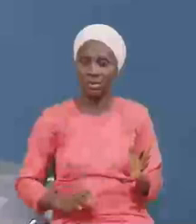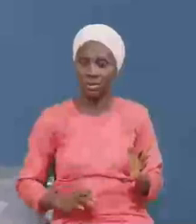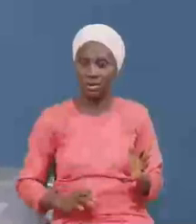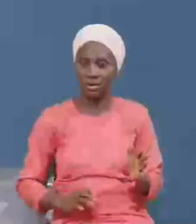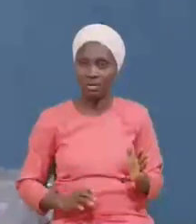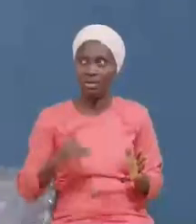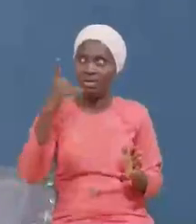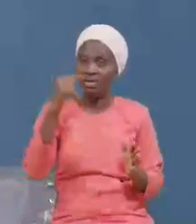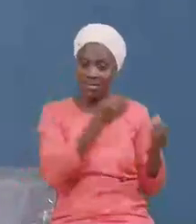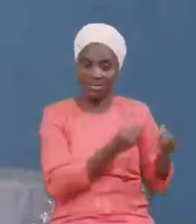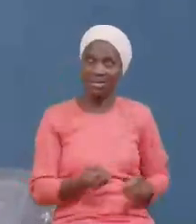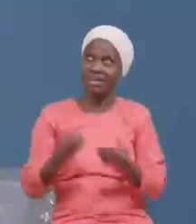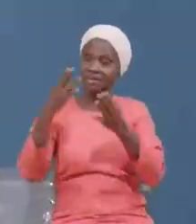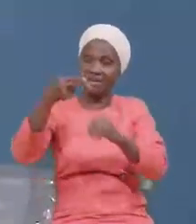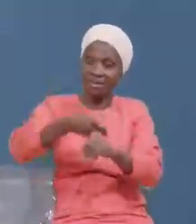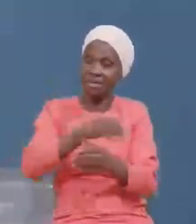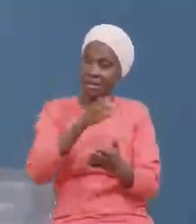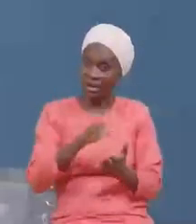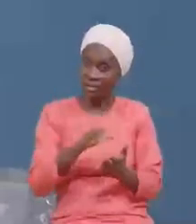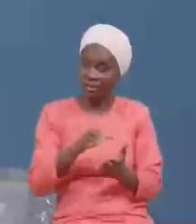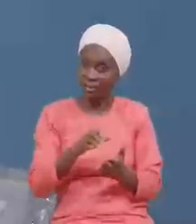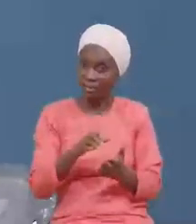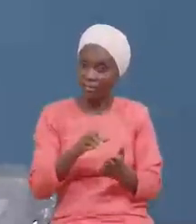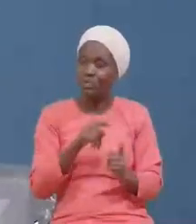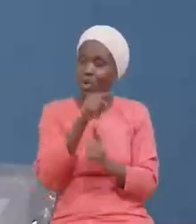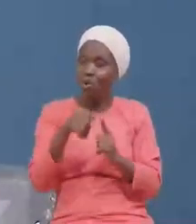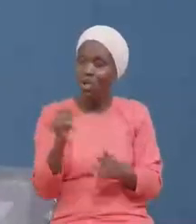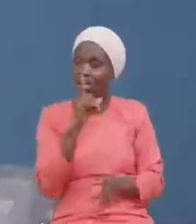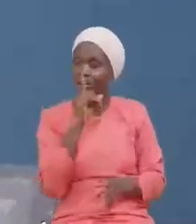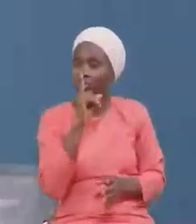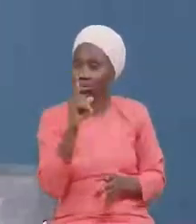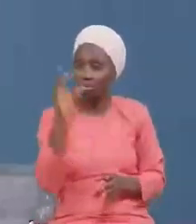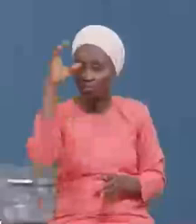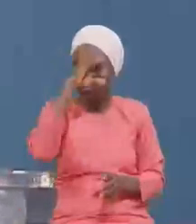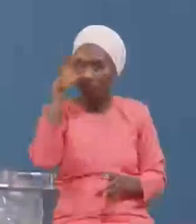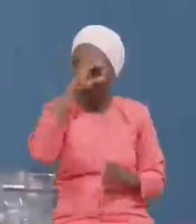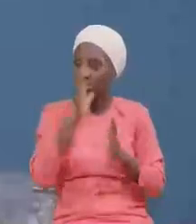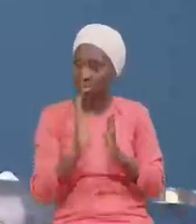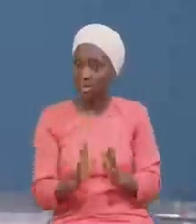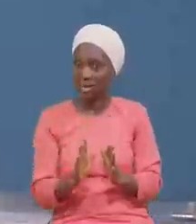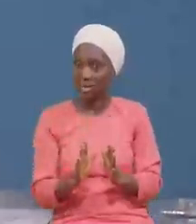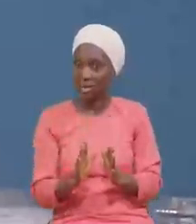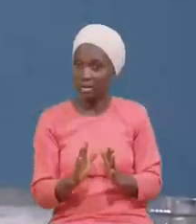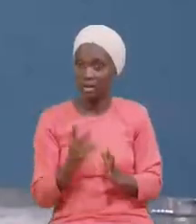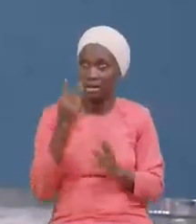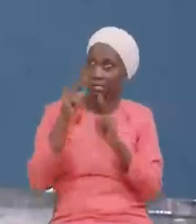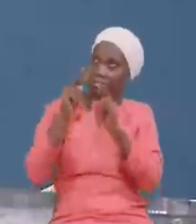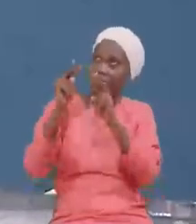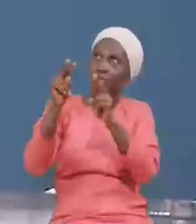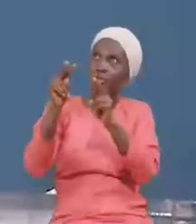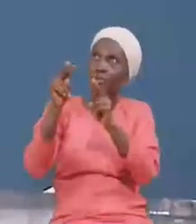l'agneau sacrificiel, lorsqu'un chercheur sincère regarde